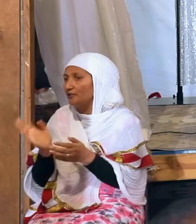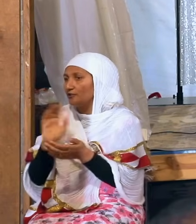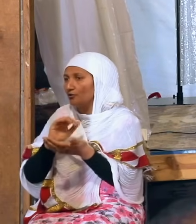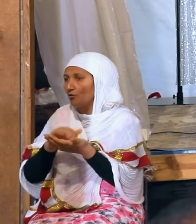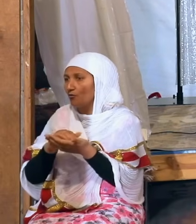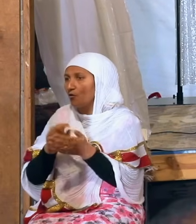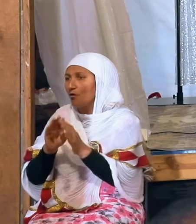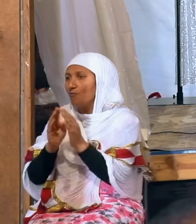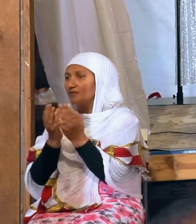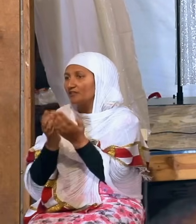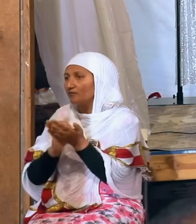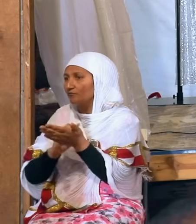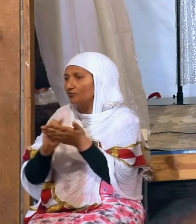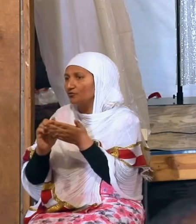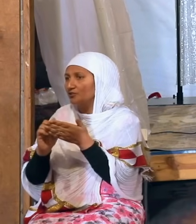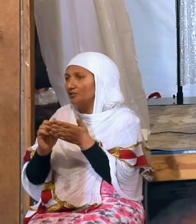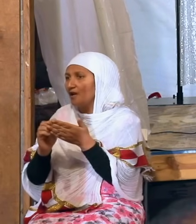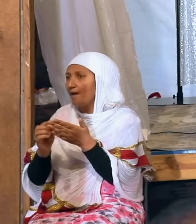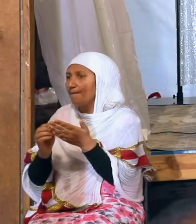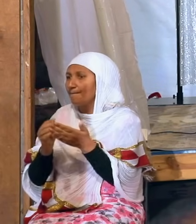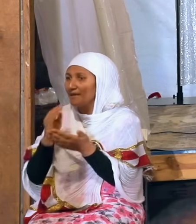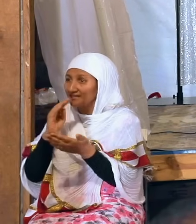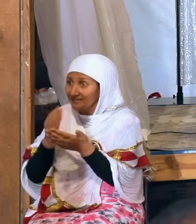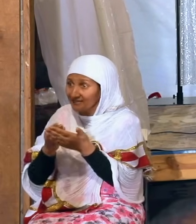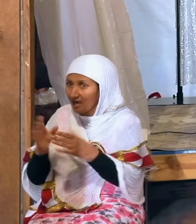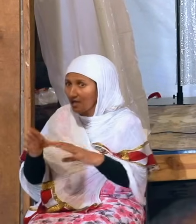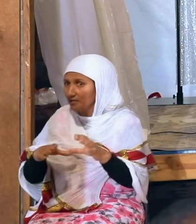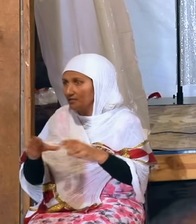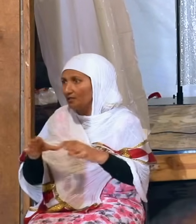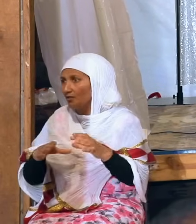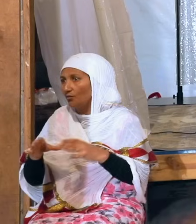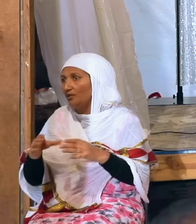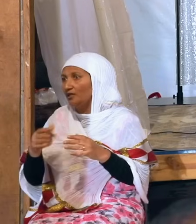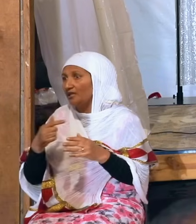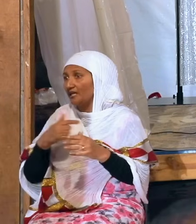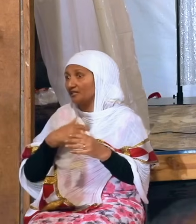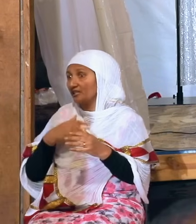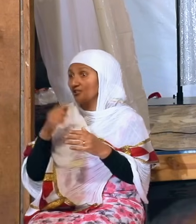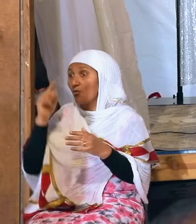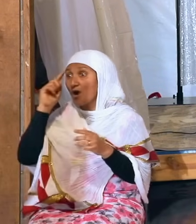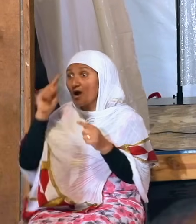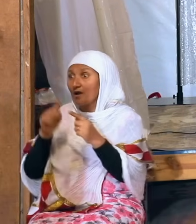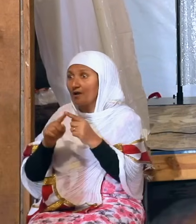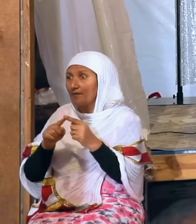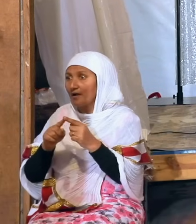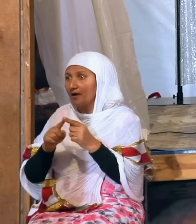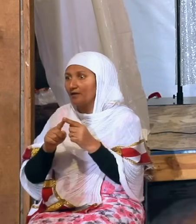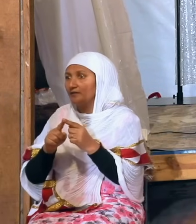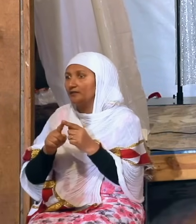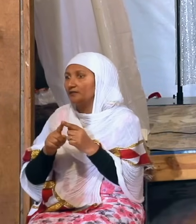መጽሐፍ ቅዱስን ማስረጃ አድርገው አዛብተው ደግሞ ለራሳቸው አላማ የሚጠቅሱ ሰዎች